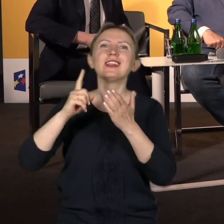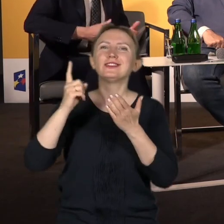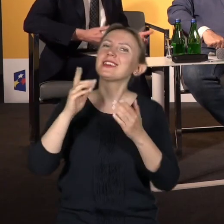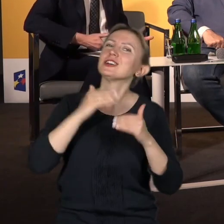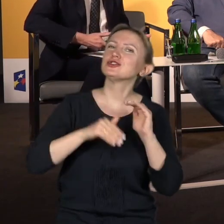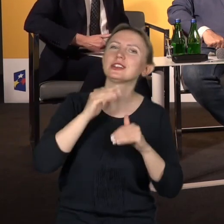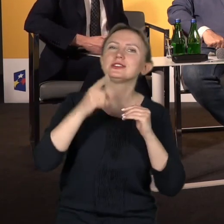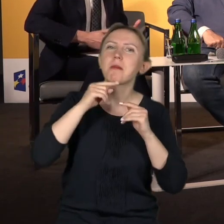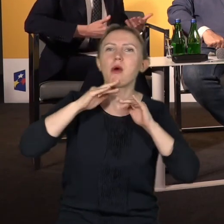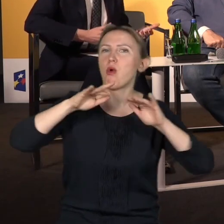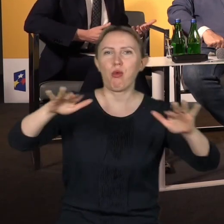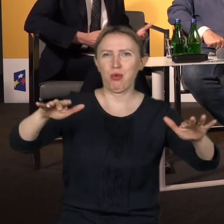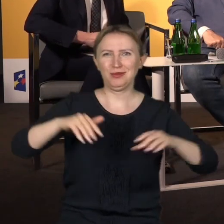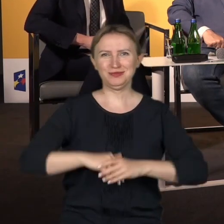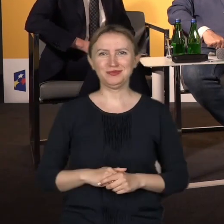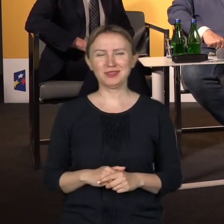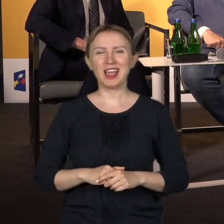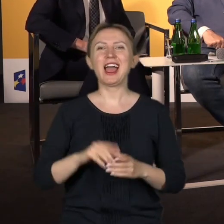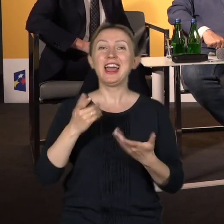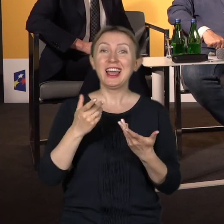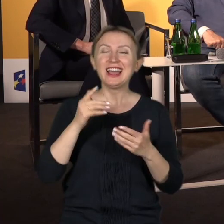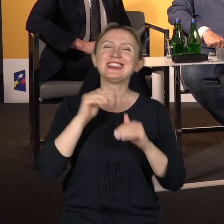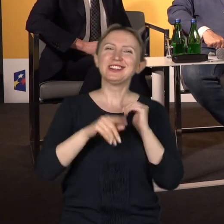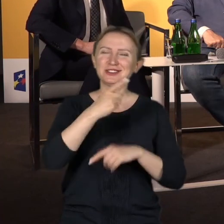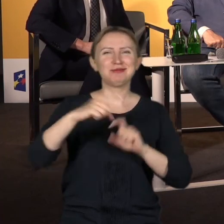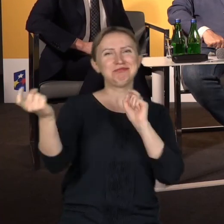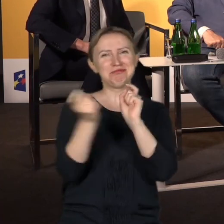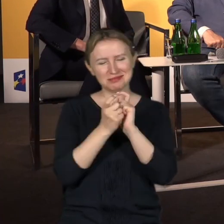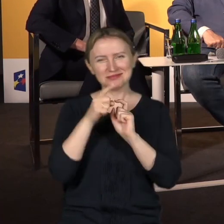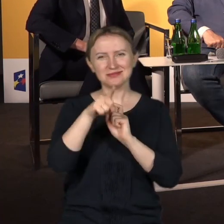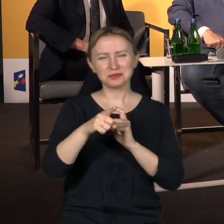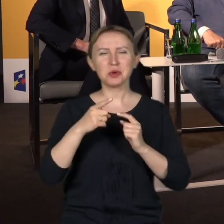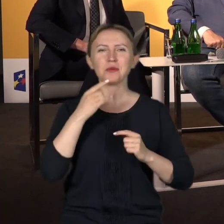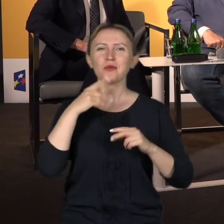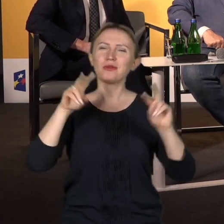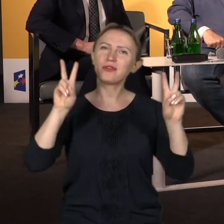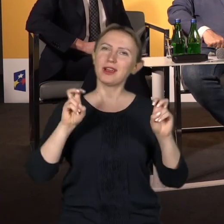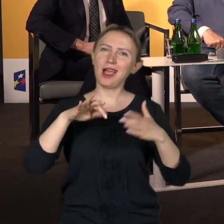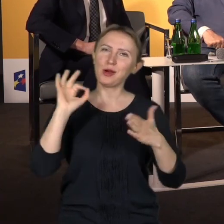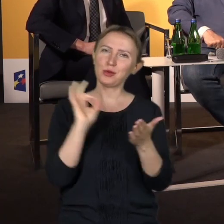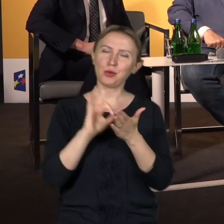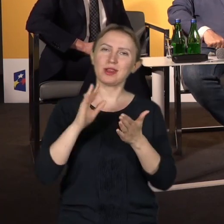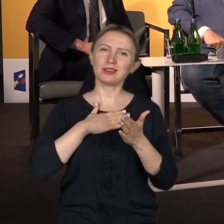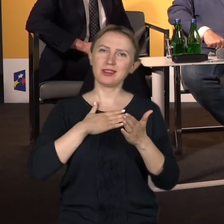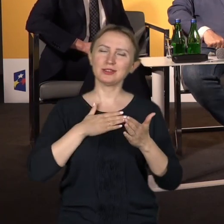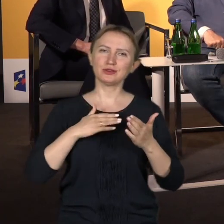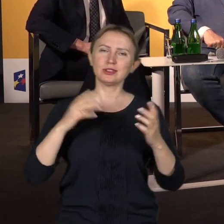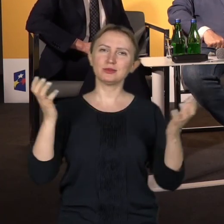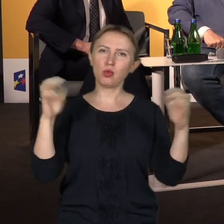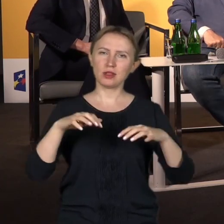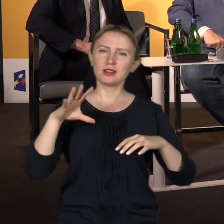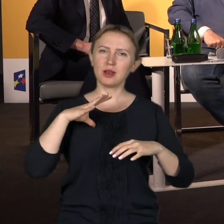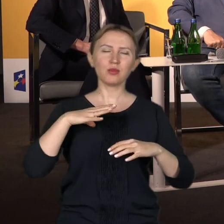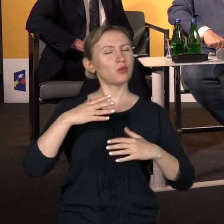rozpowszechniona. Myślę, że panowie zadaliście kłam temu twierdzeniu i że akurat to nasze spotkanie było